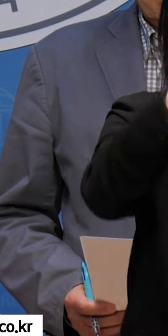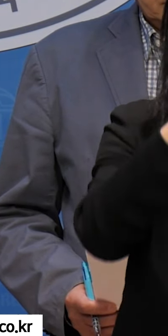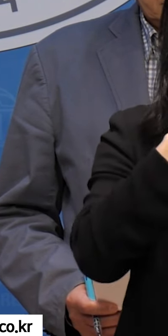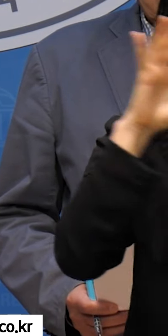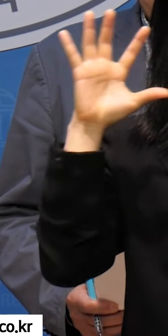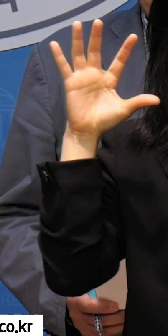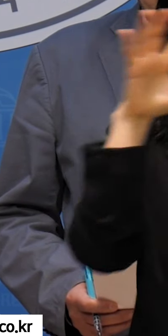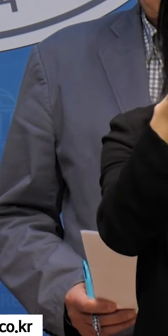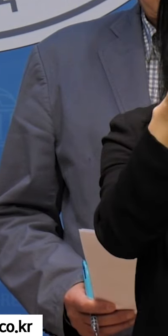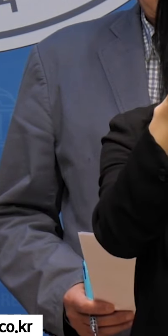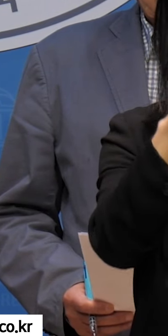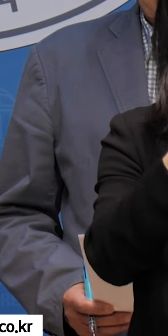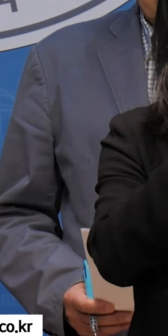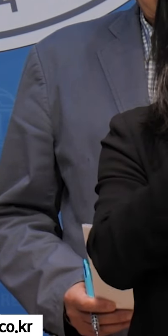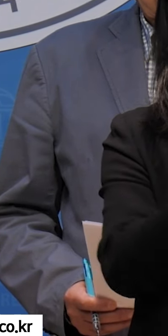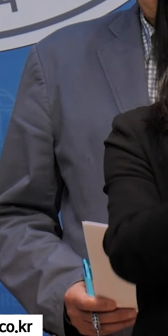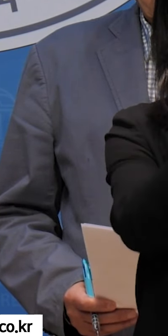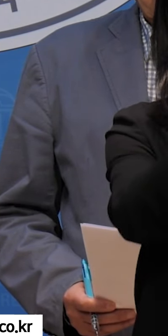초집중은 가속화되고 있다.